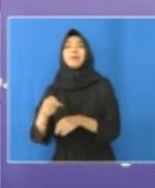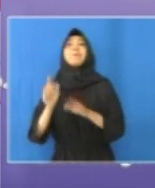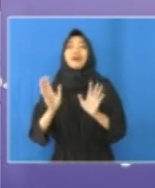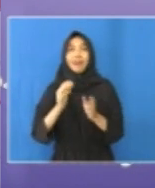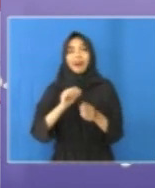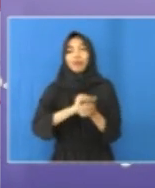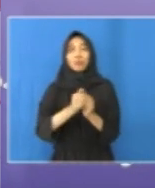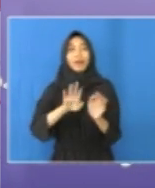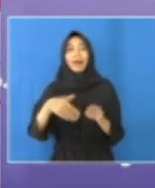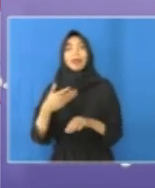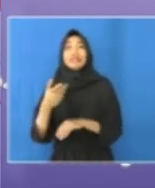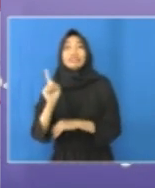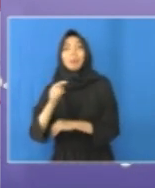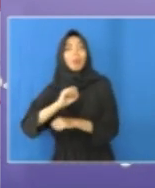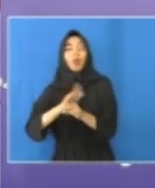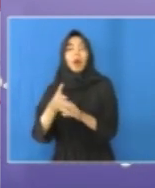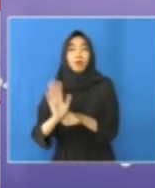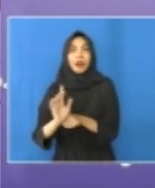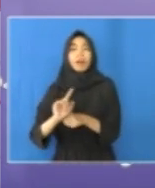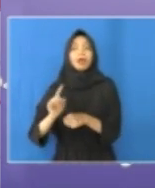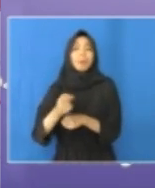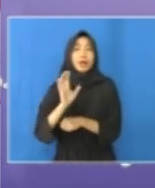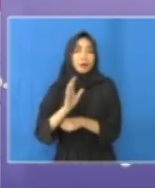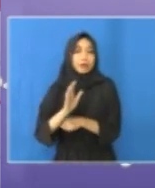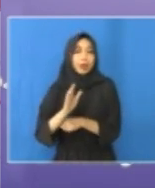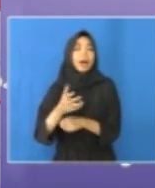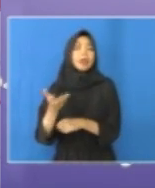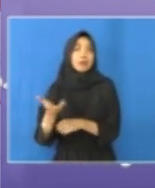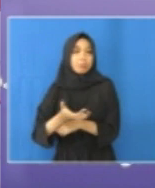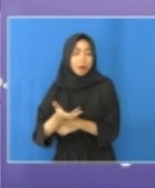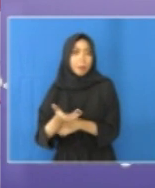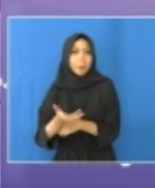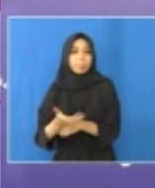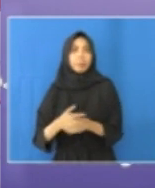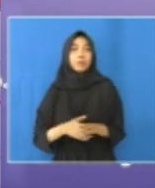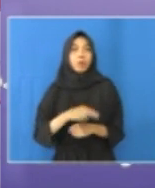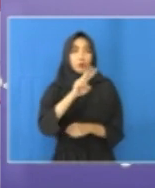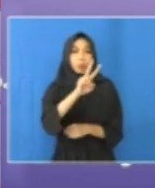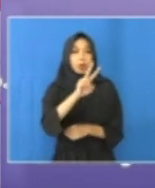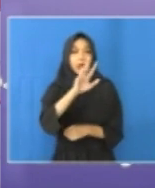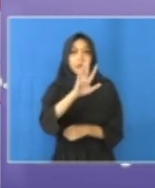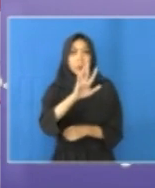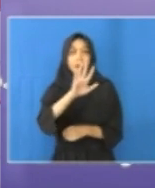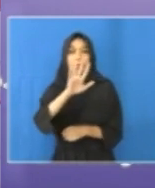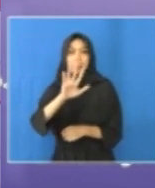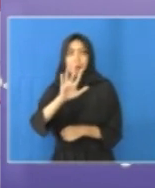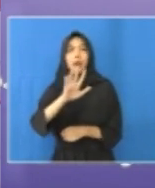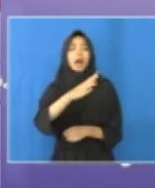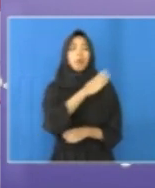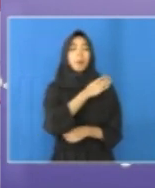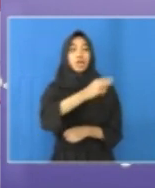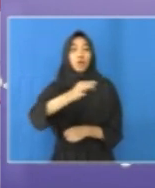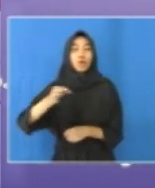34 provinsi ibukota kota kabupaten yang terdampak 255 kabupaten